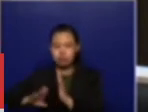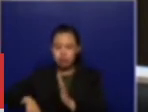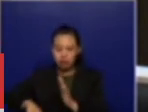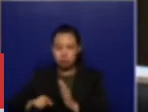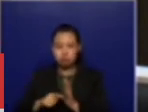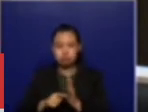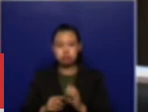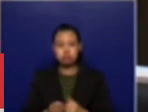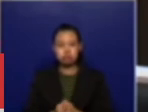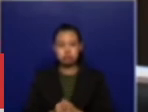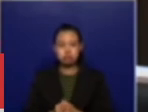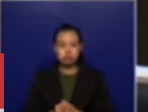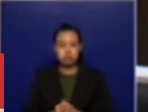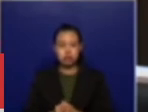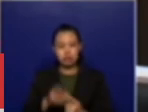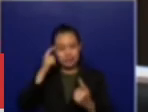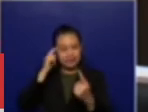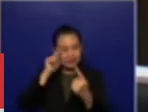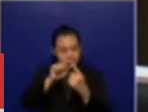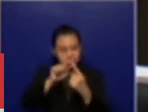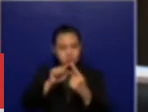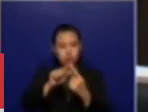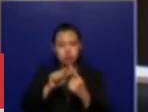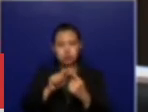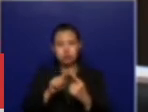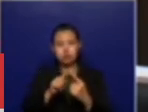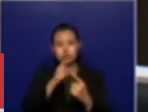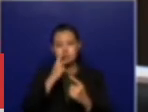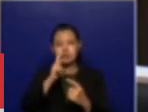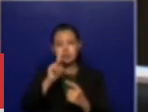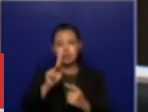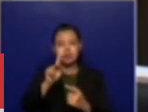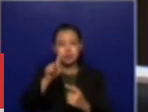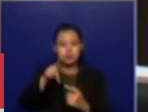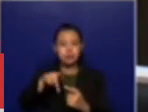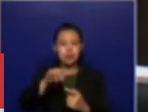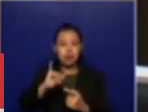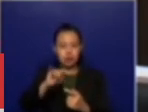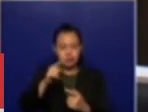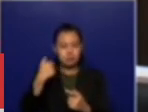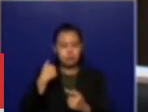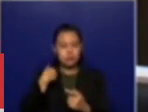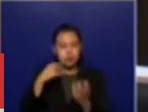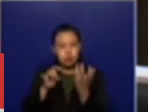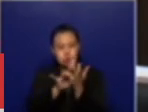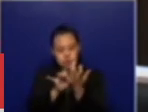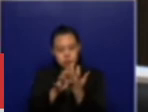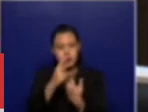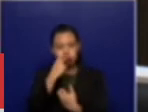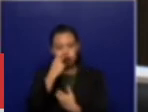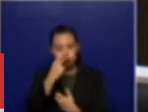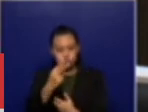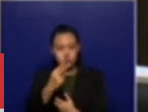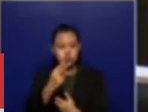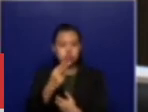กล่าวเนี่ยนะครับจะต้องมีตัวชี้วัดความสำเร็จในเชิงคุณภาพของผลิตภาพที่ยั่งยืน